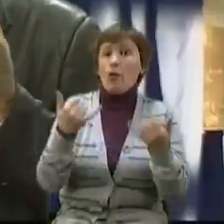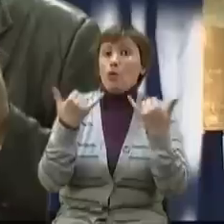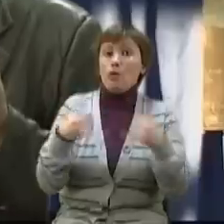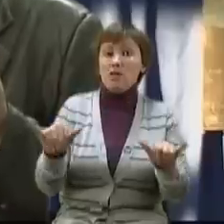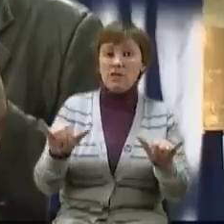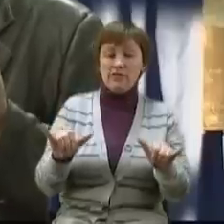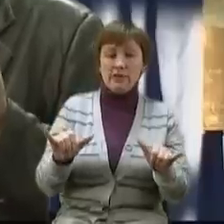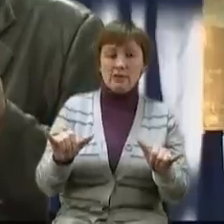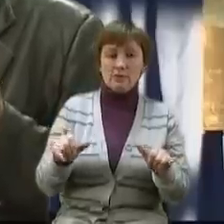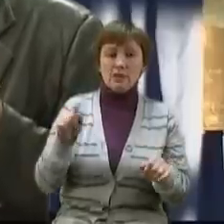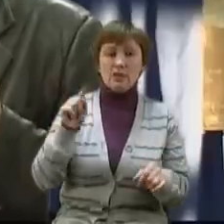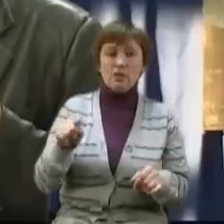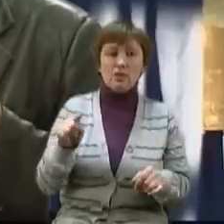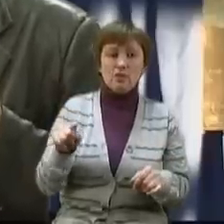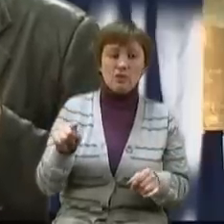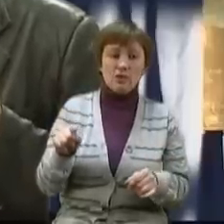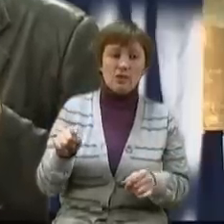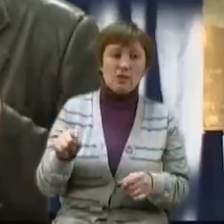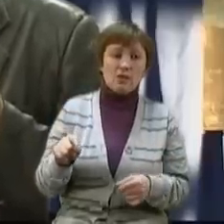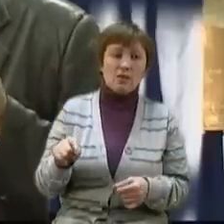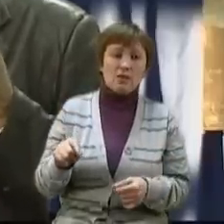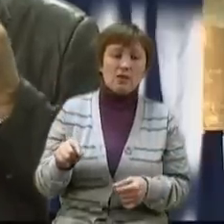удивимся той